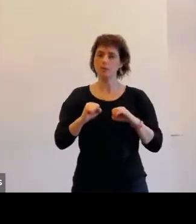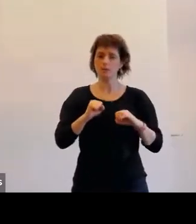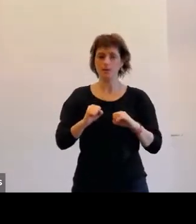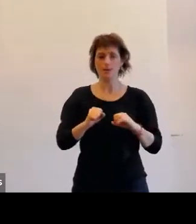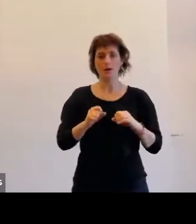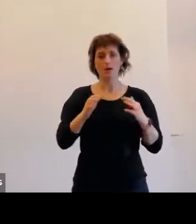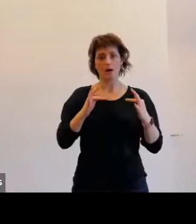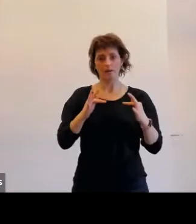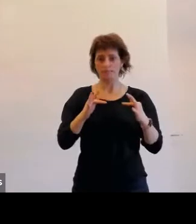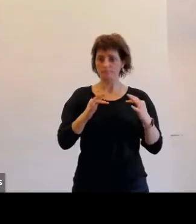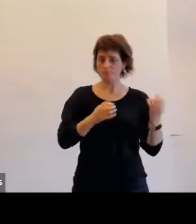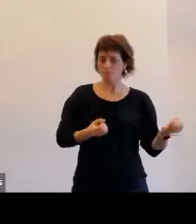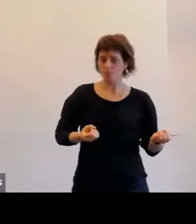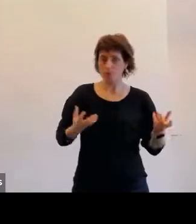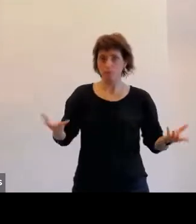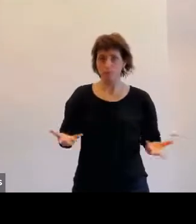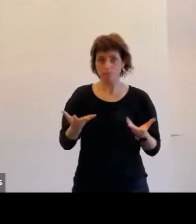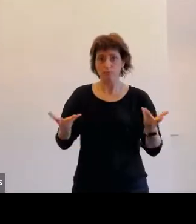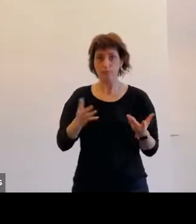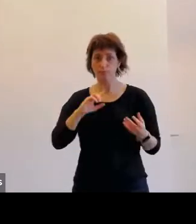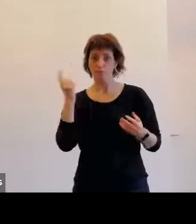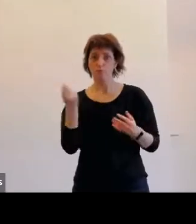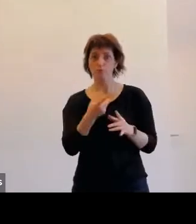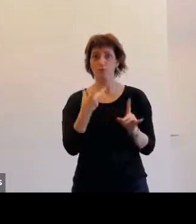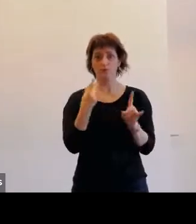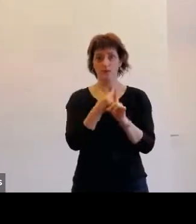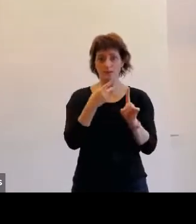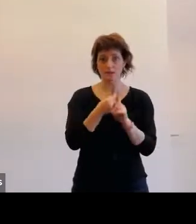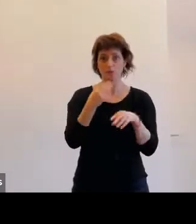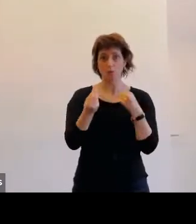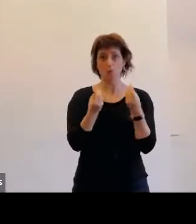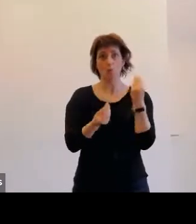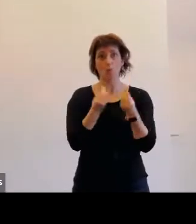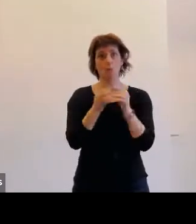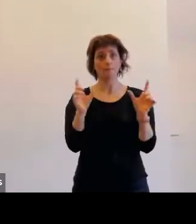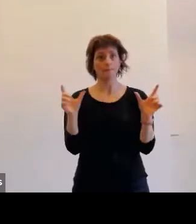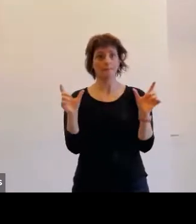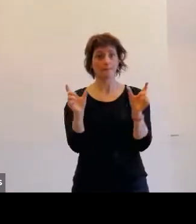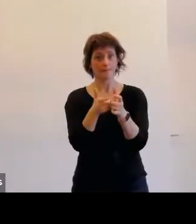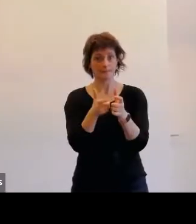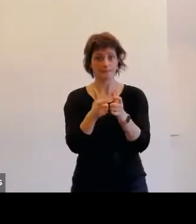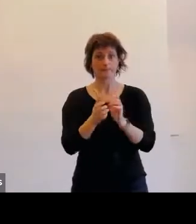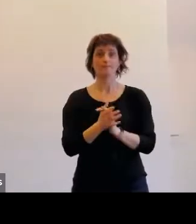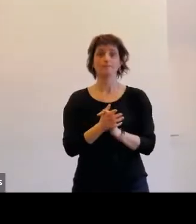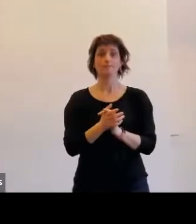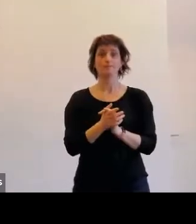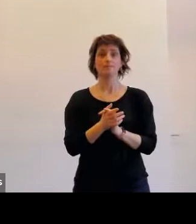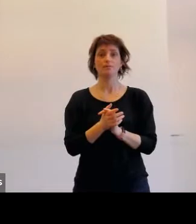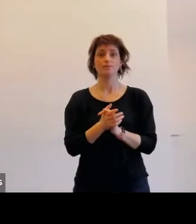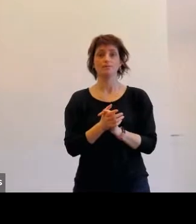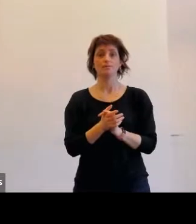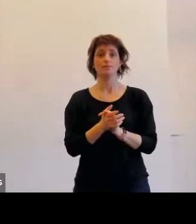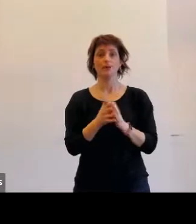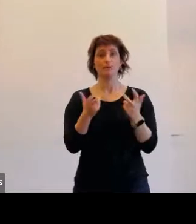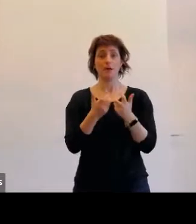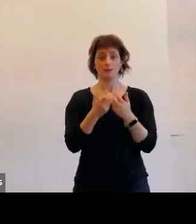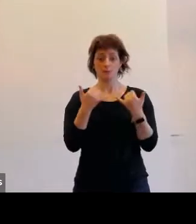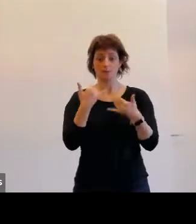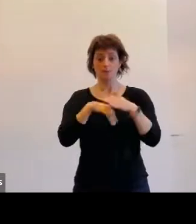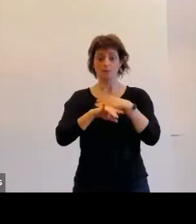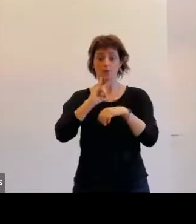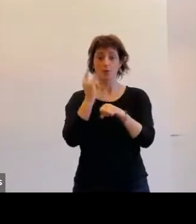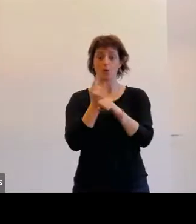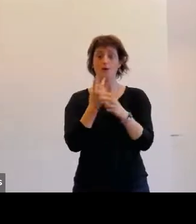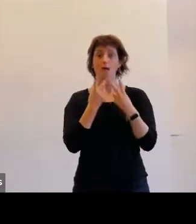la vaccination et au dépistage. Je pense notamment à l'hôtel de ville de Nancy, qui,